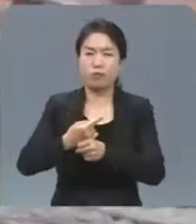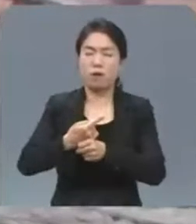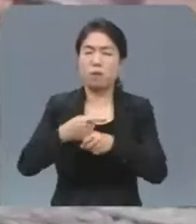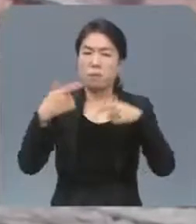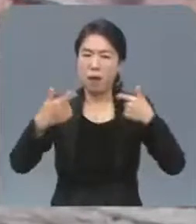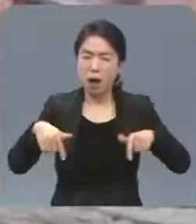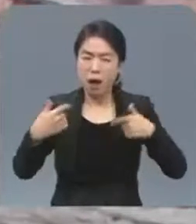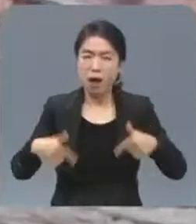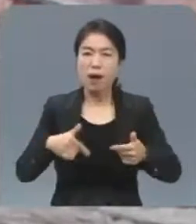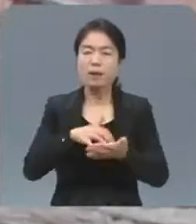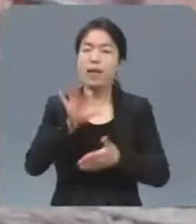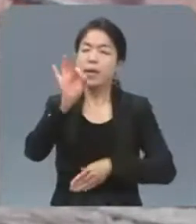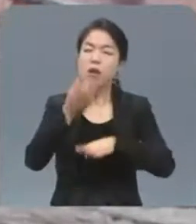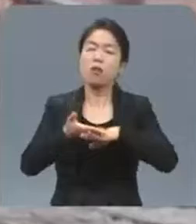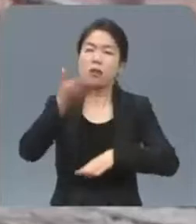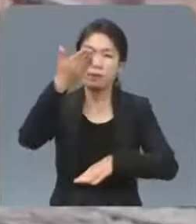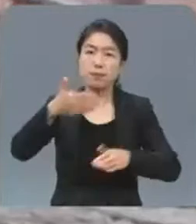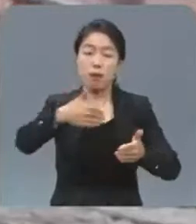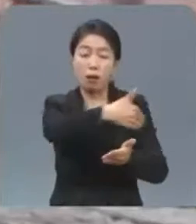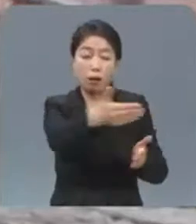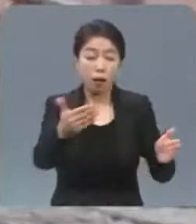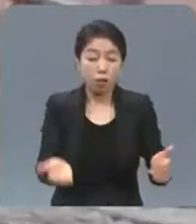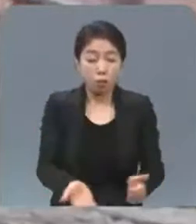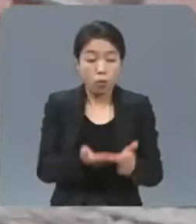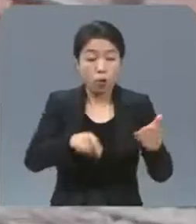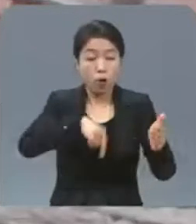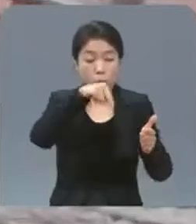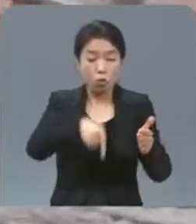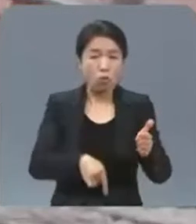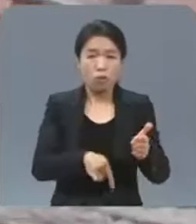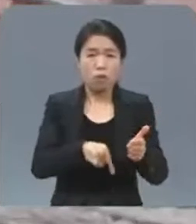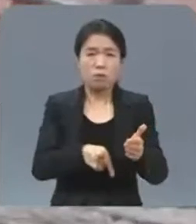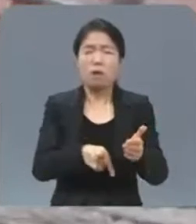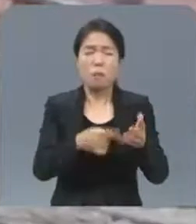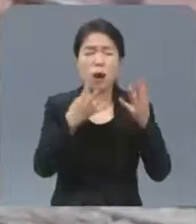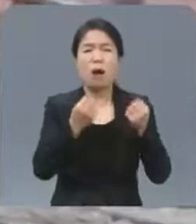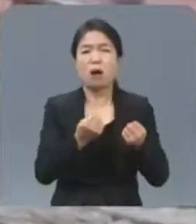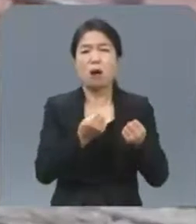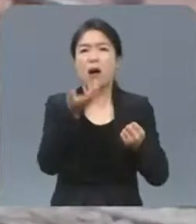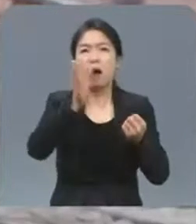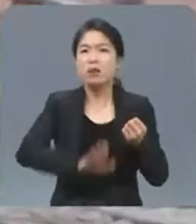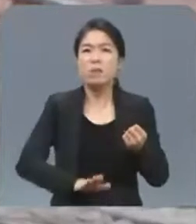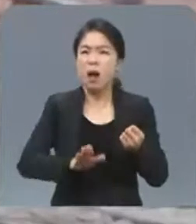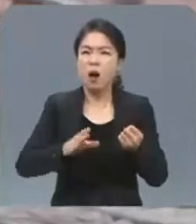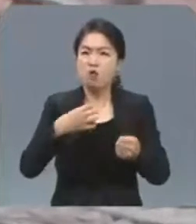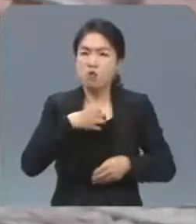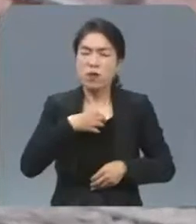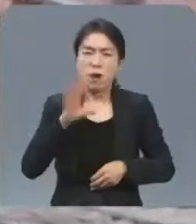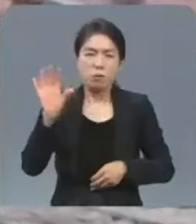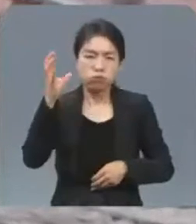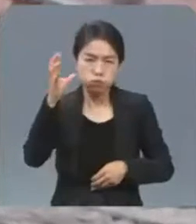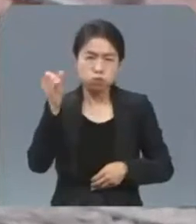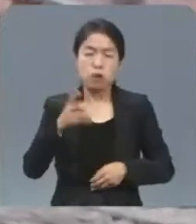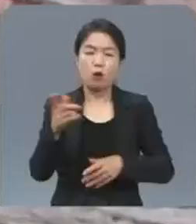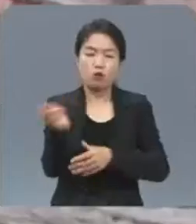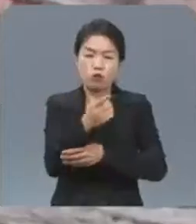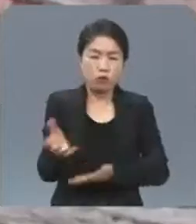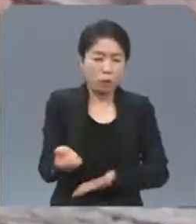양식장 화재가 발생하고 있습니다. 하지만 경보기나 소화기를 갖추고 있는 경우는 거의 없는 실정입니다. 손준수 기자가